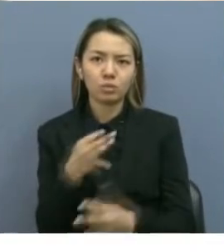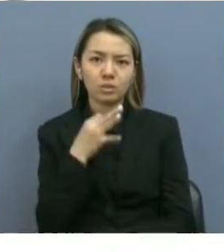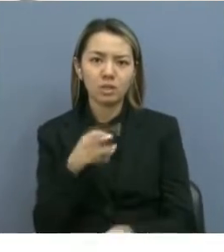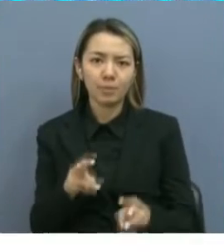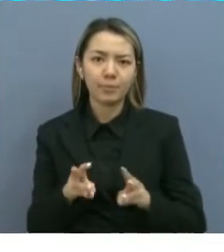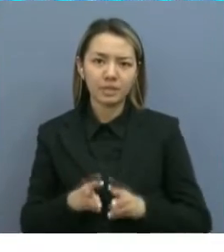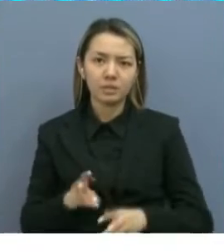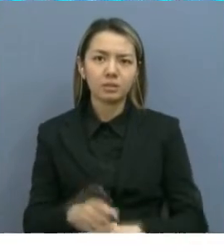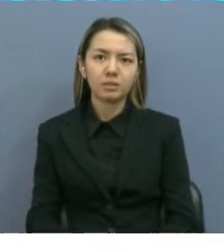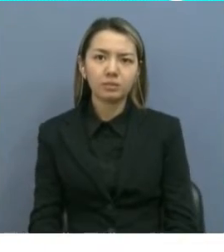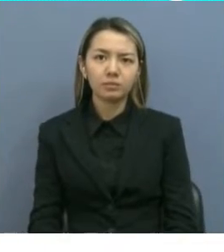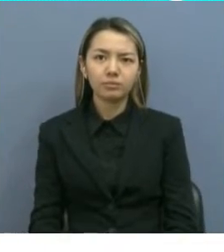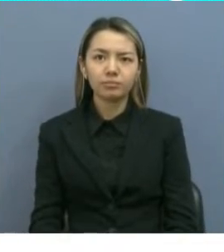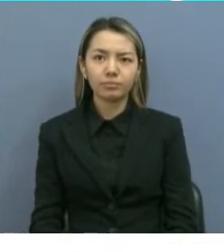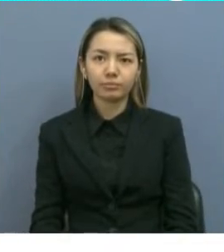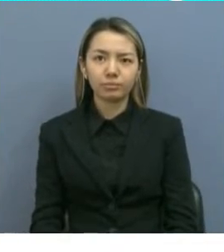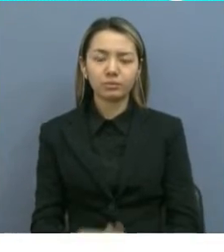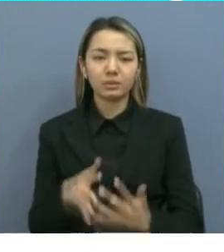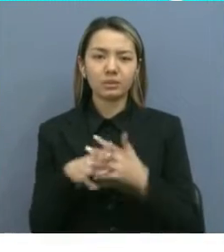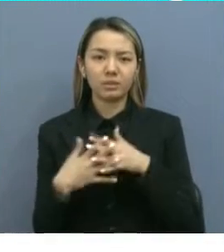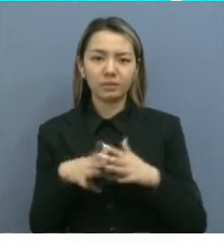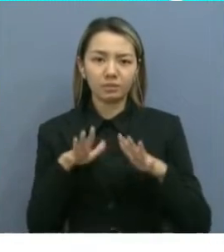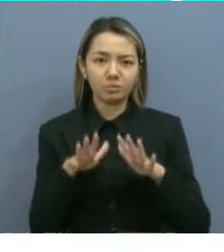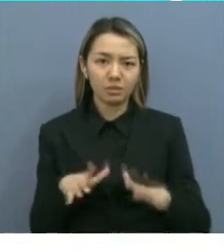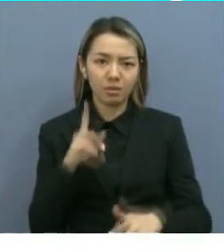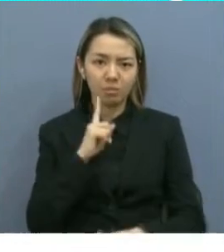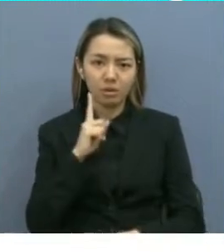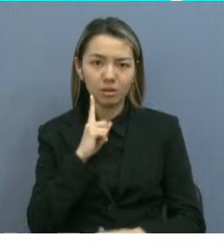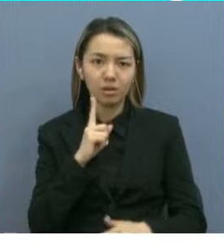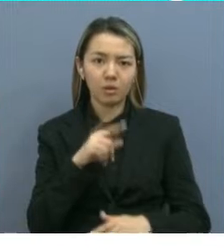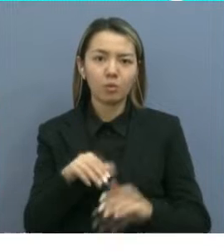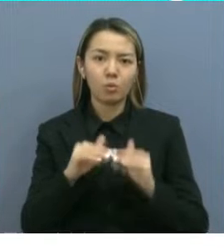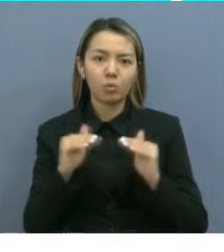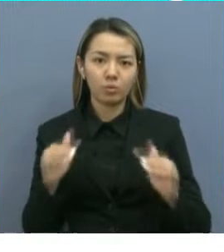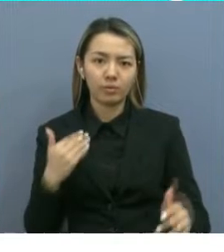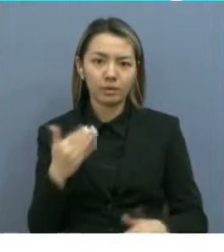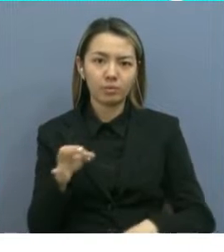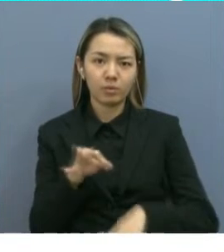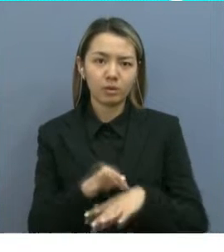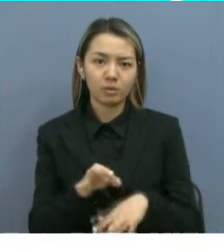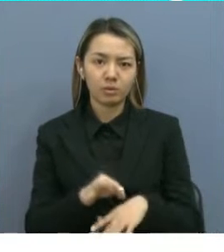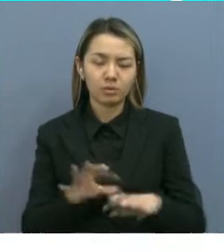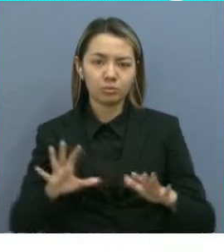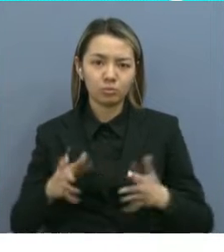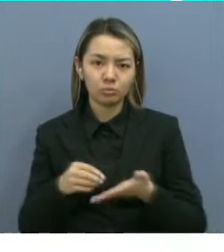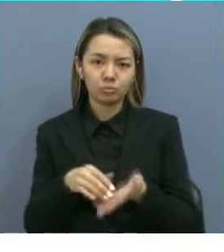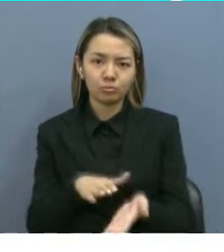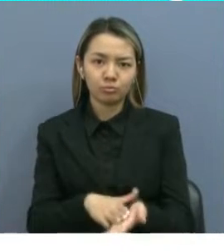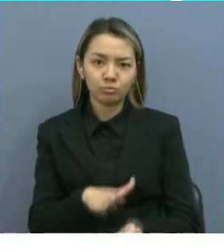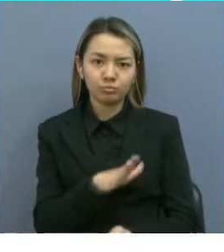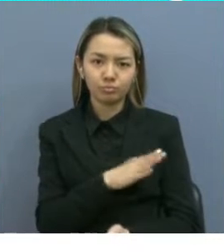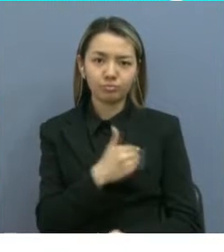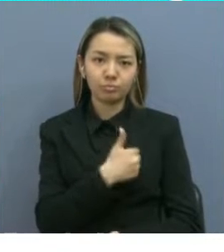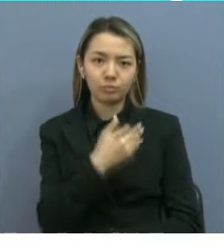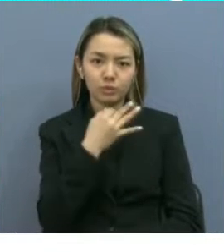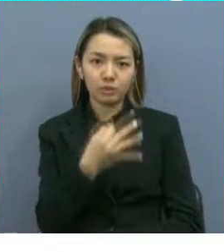министр. Өкінішке орай ауыл жерде аудандық деңгейде де науқастар тіркеленді. Сонымен мен